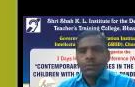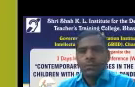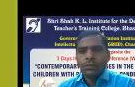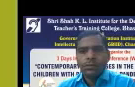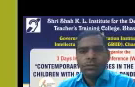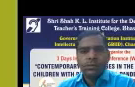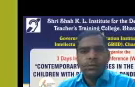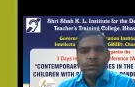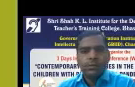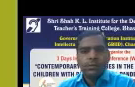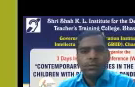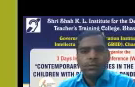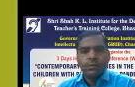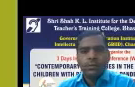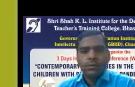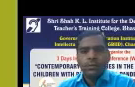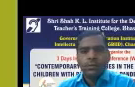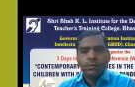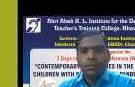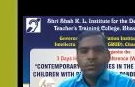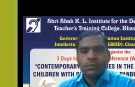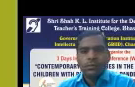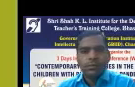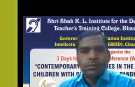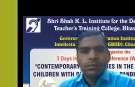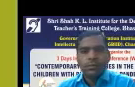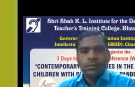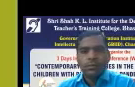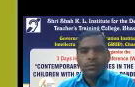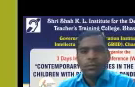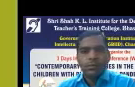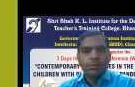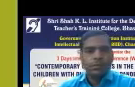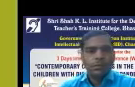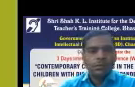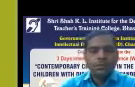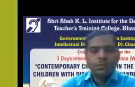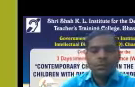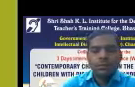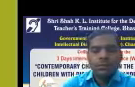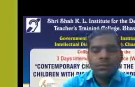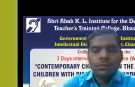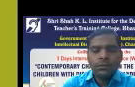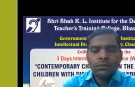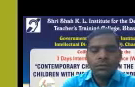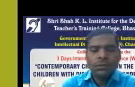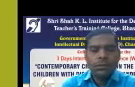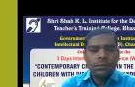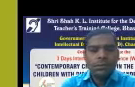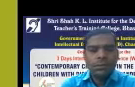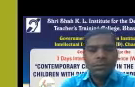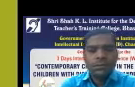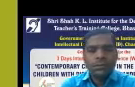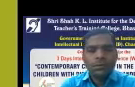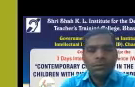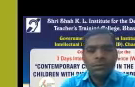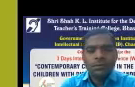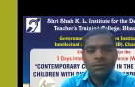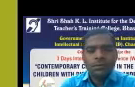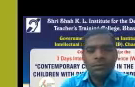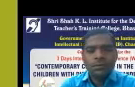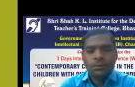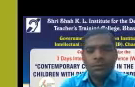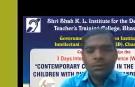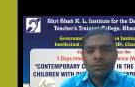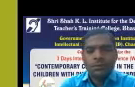क्योंकि बेसिकली दोनों पेरेंट्स डॉक्टर हैं और दोनों बहुत हाई अचीवर्स हैं, तो उनको लगता है ये भी कर सकता है। सिर्फ